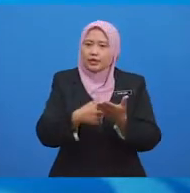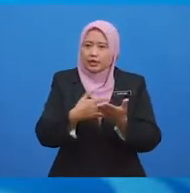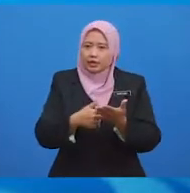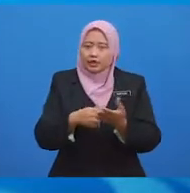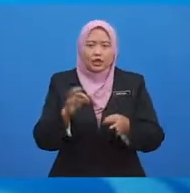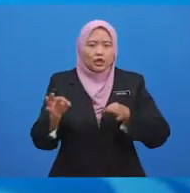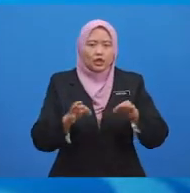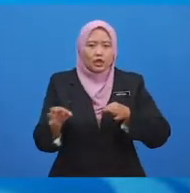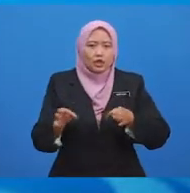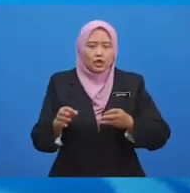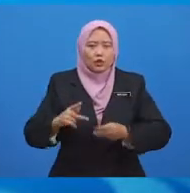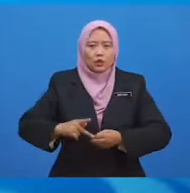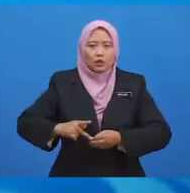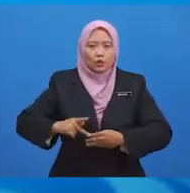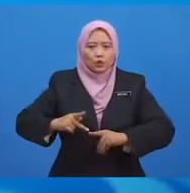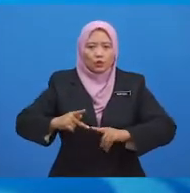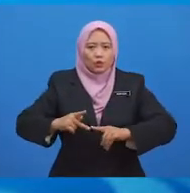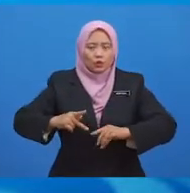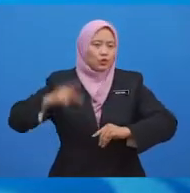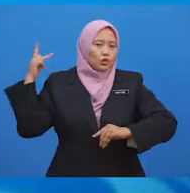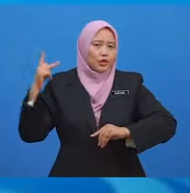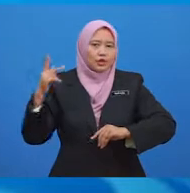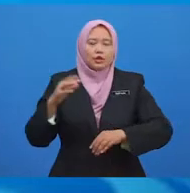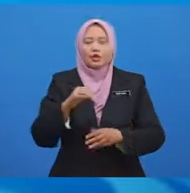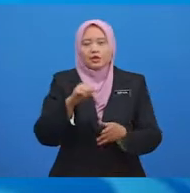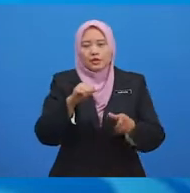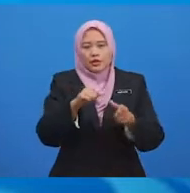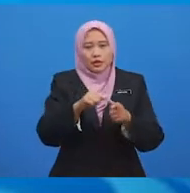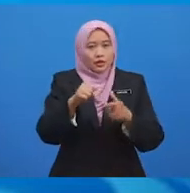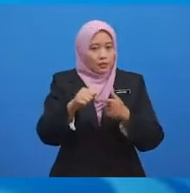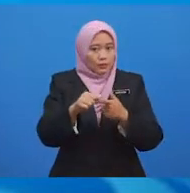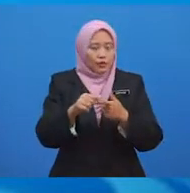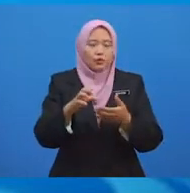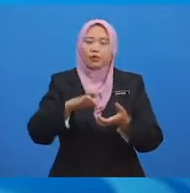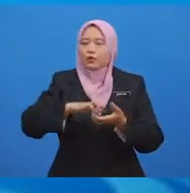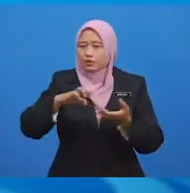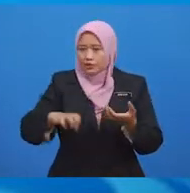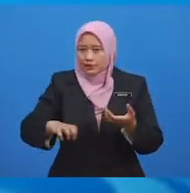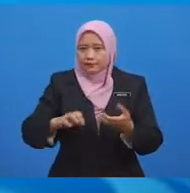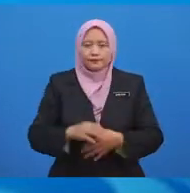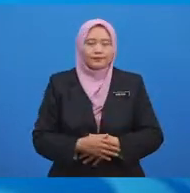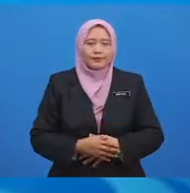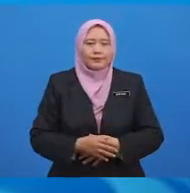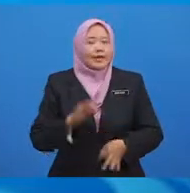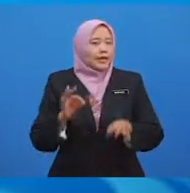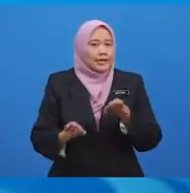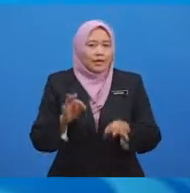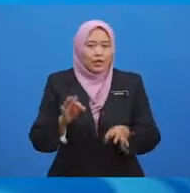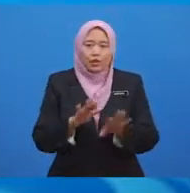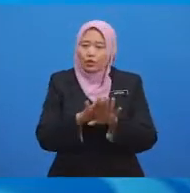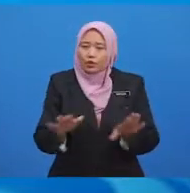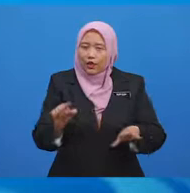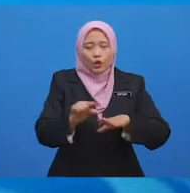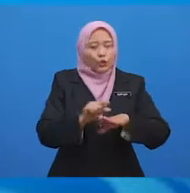koyak atau rosak. Maka, jika tidak digunakan